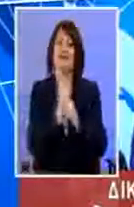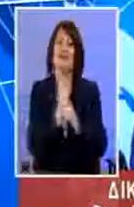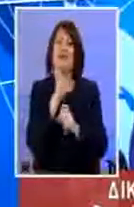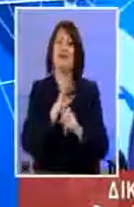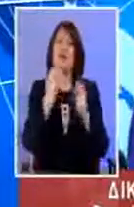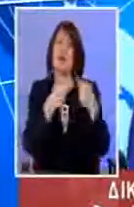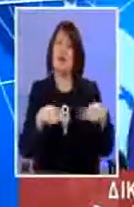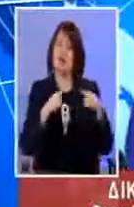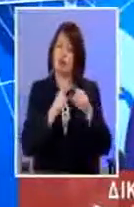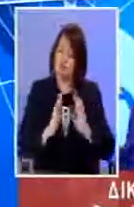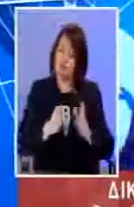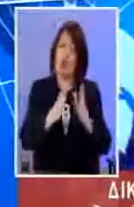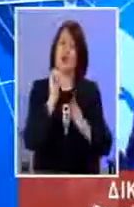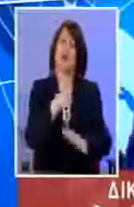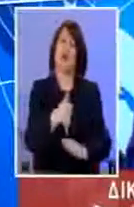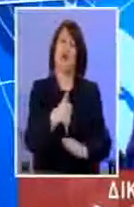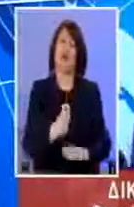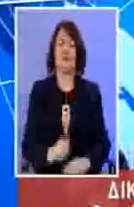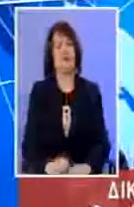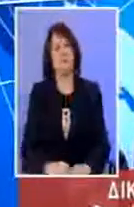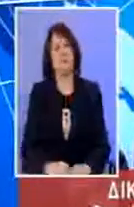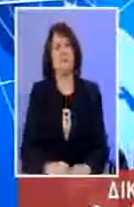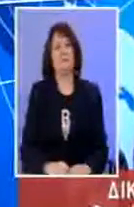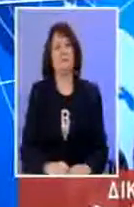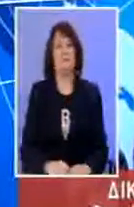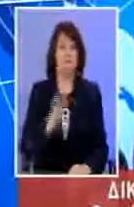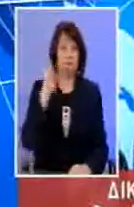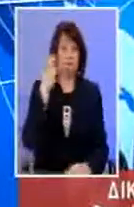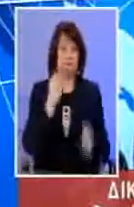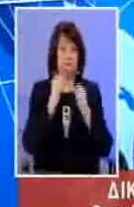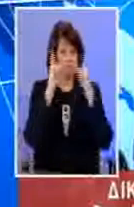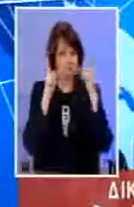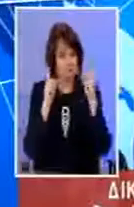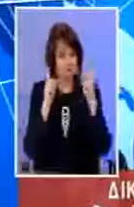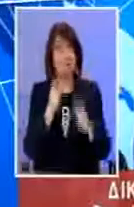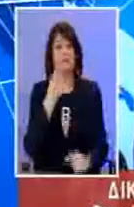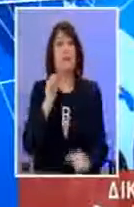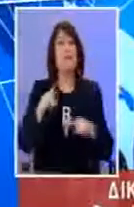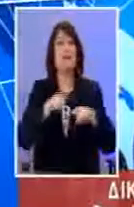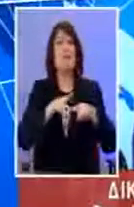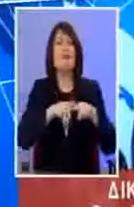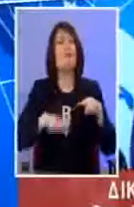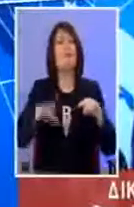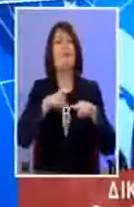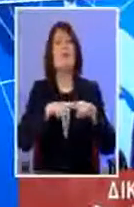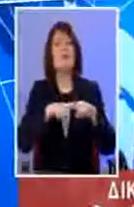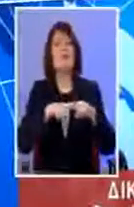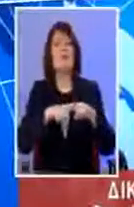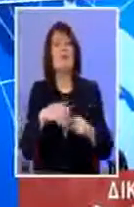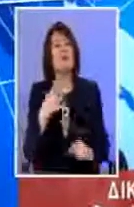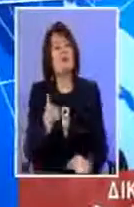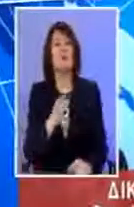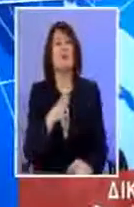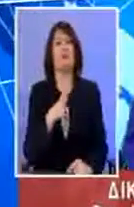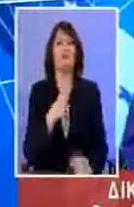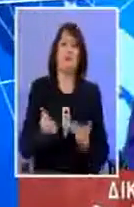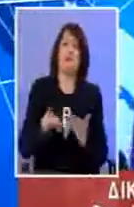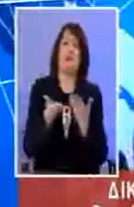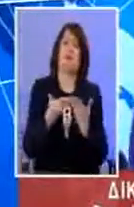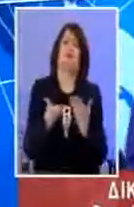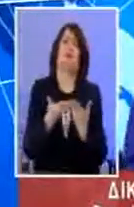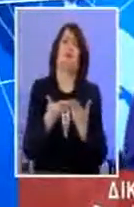κτλ. Και μου έκανε εντύπωση τότε, γιατί εδώ στην Ελλάδα βέβαια είχε και τον άνθρωπο που θα τον βοηθούσε